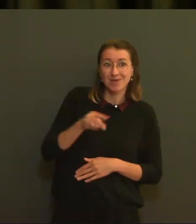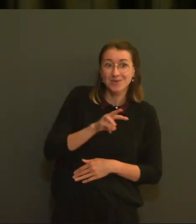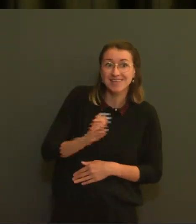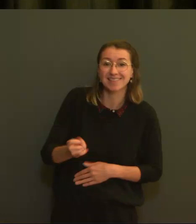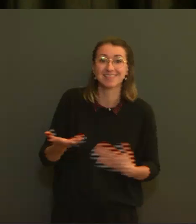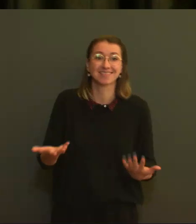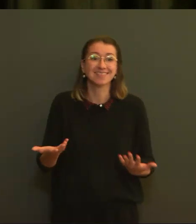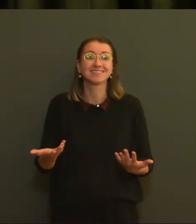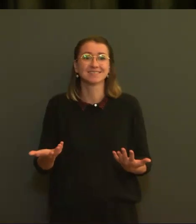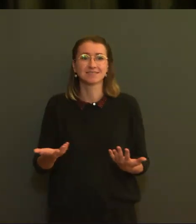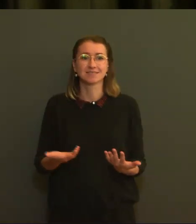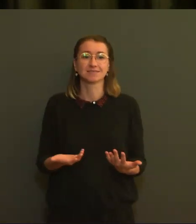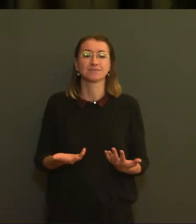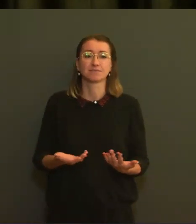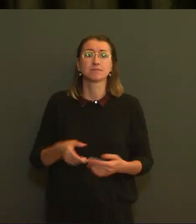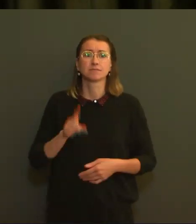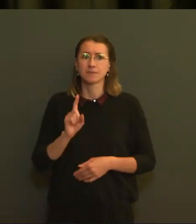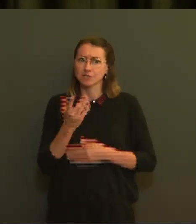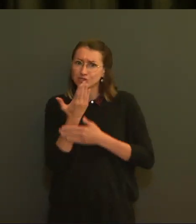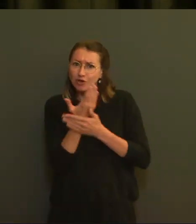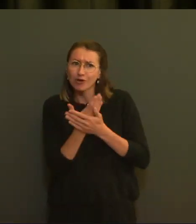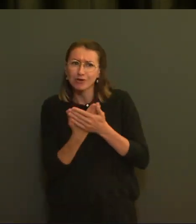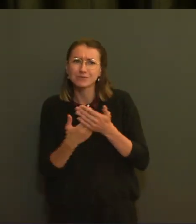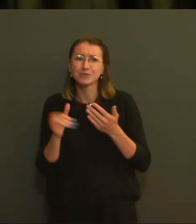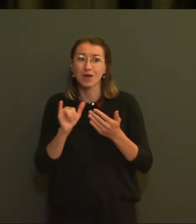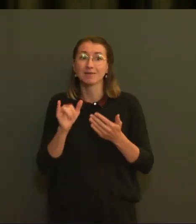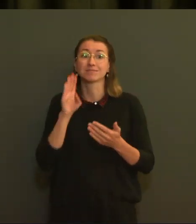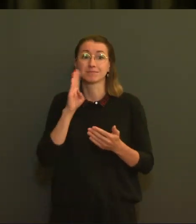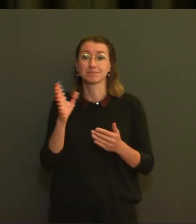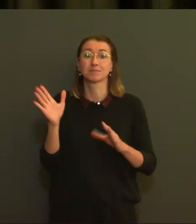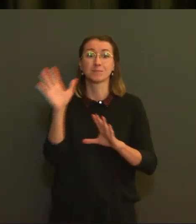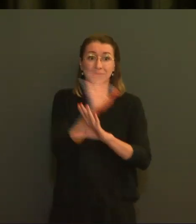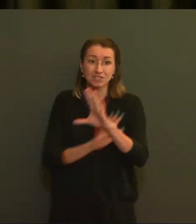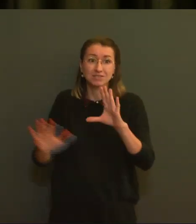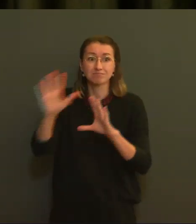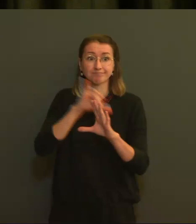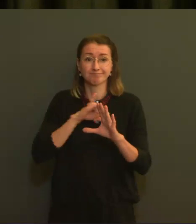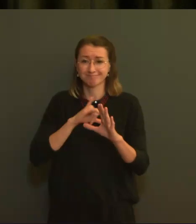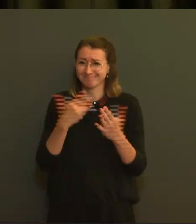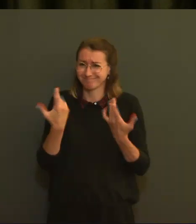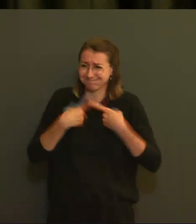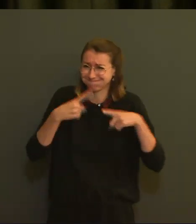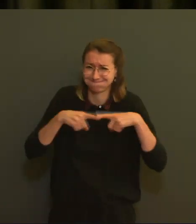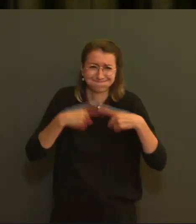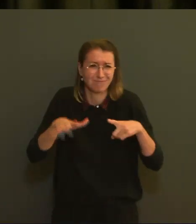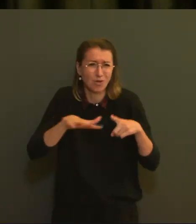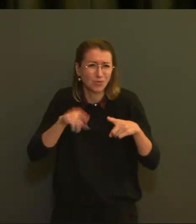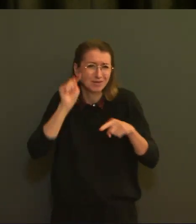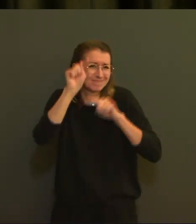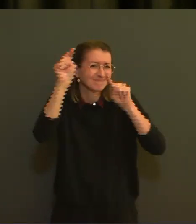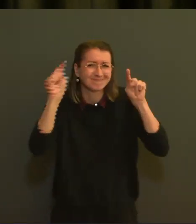compte une multitude de lieux magnifiques à découvrir ou redécouvrir. Nos régions vous en donnent un aperçu sur leur site web,